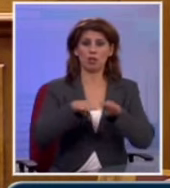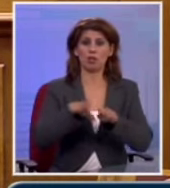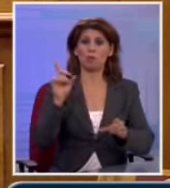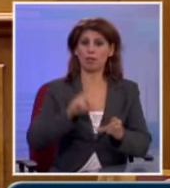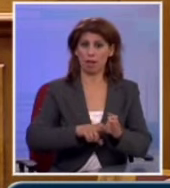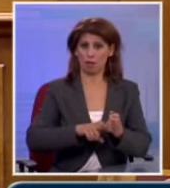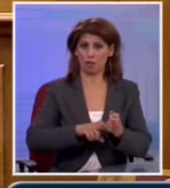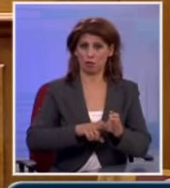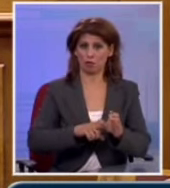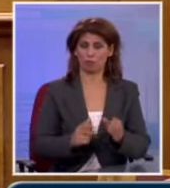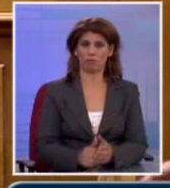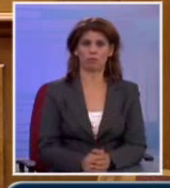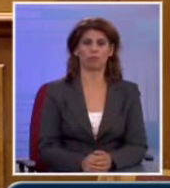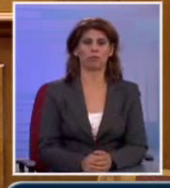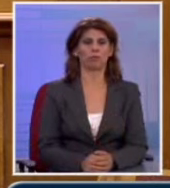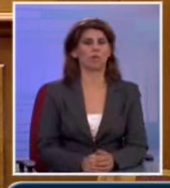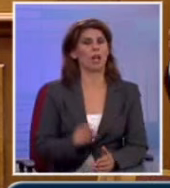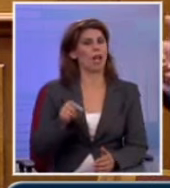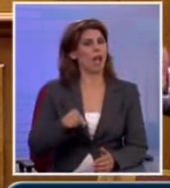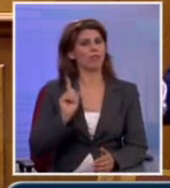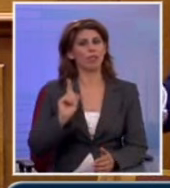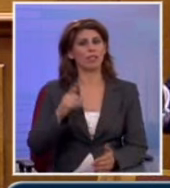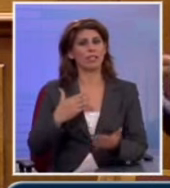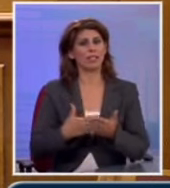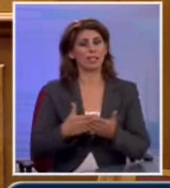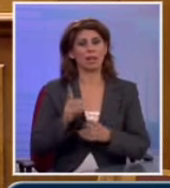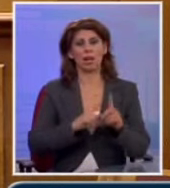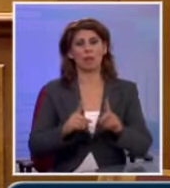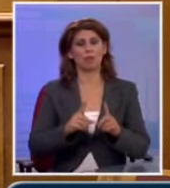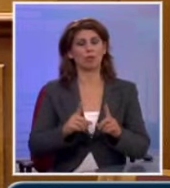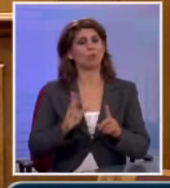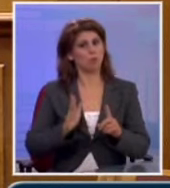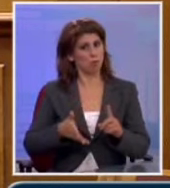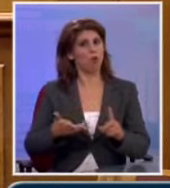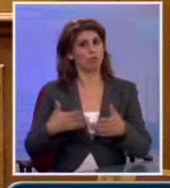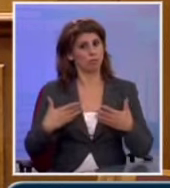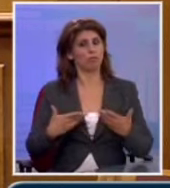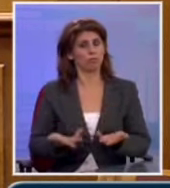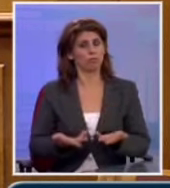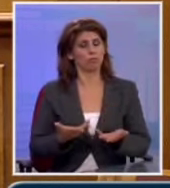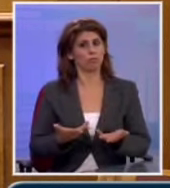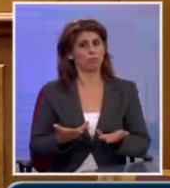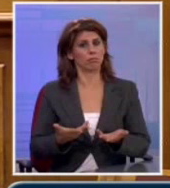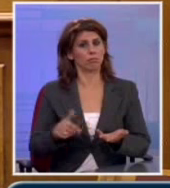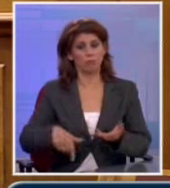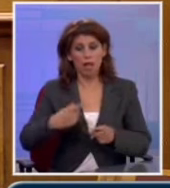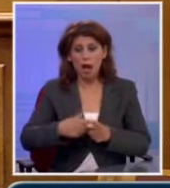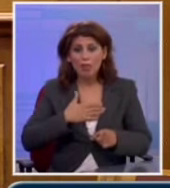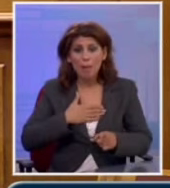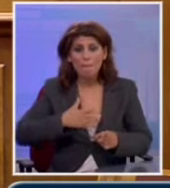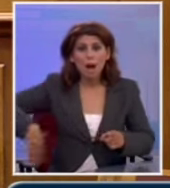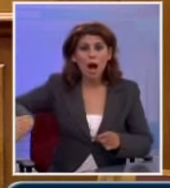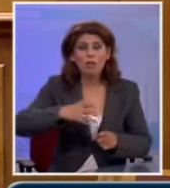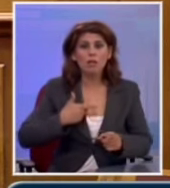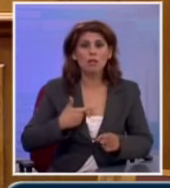εταίρο. Και αυτό δεν είναι στοιχείο για το οποίο κάποιος μπορεί να επιχαίρει. Η χώρα μας είναι. Και